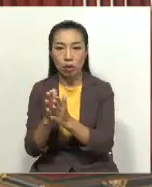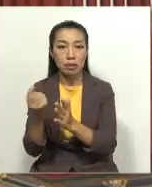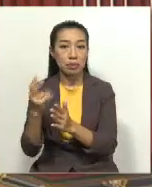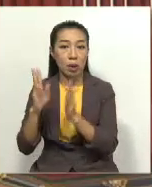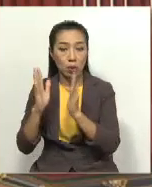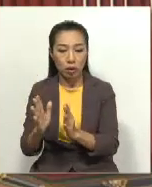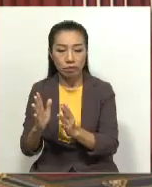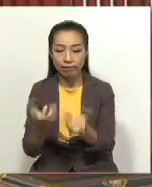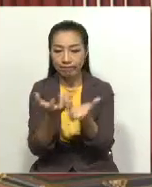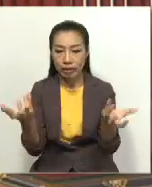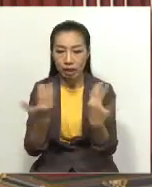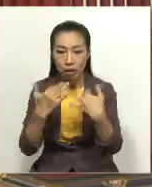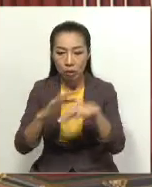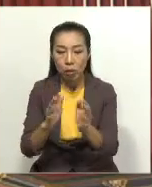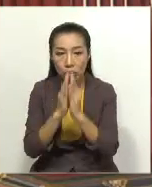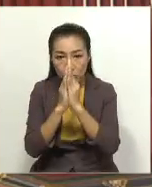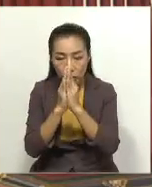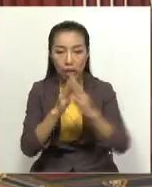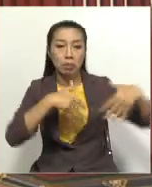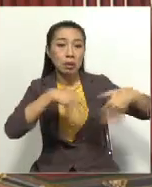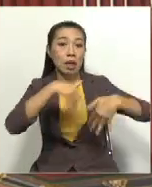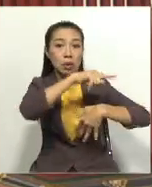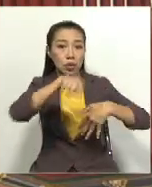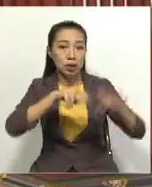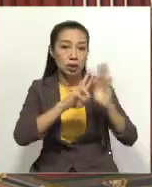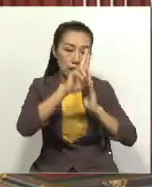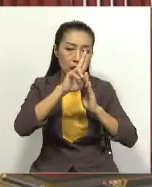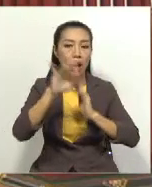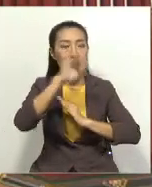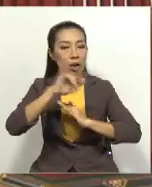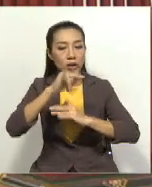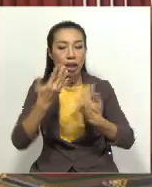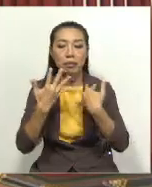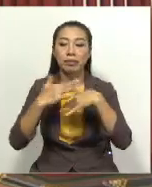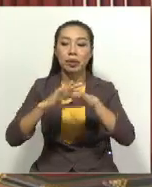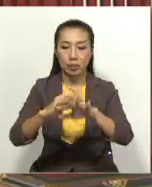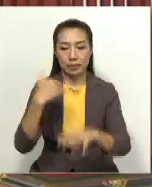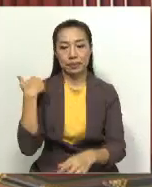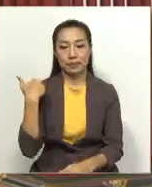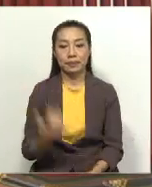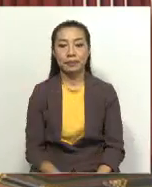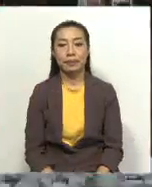มีชาวจังหวัดเชียงรายพร้อมกลุ่มญาตินะครับมาร่วมในพิธีกันอย่างอบอุ่น